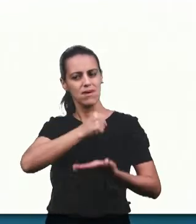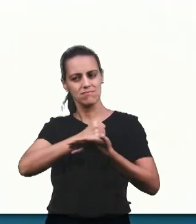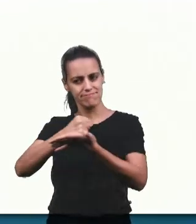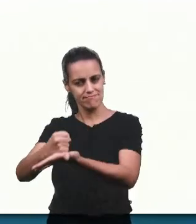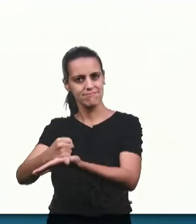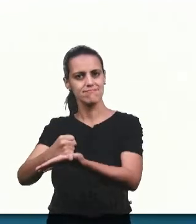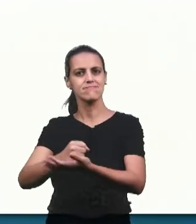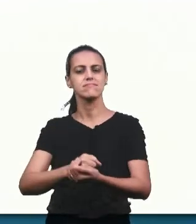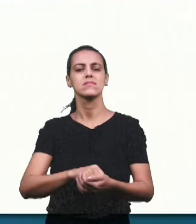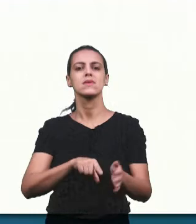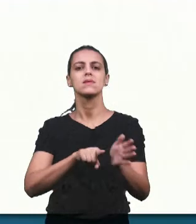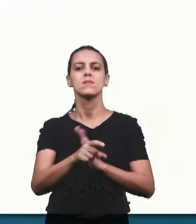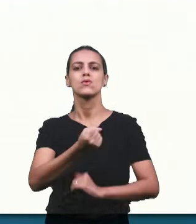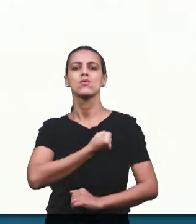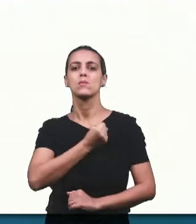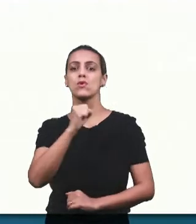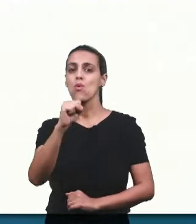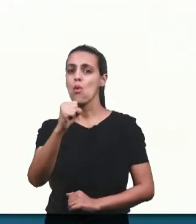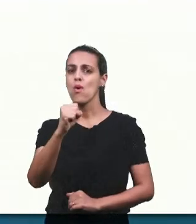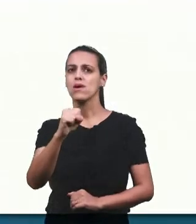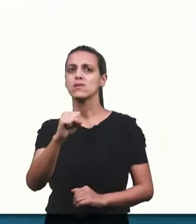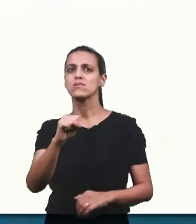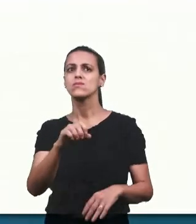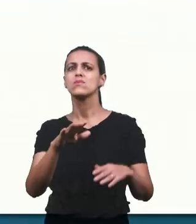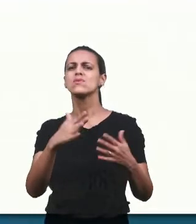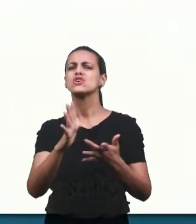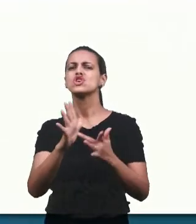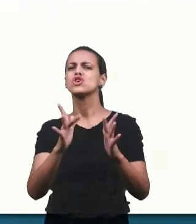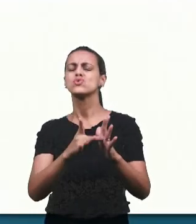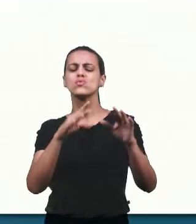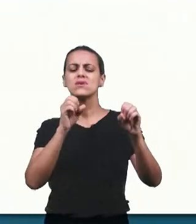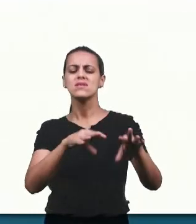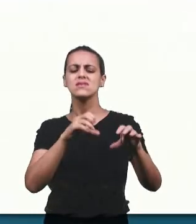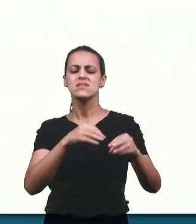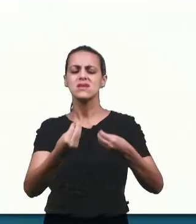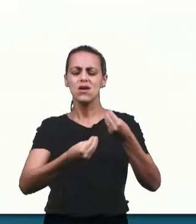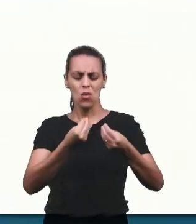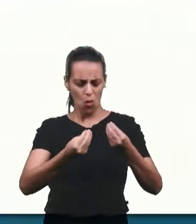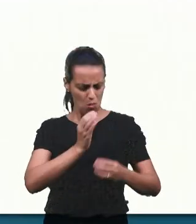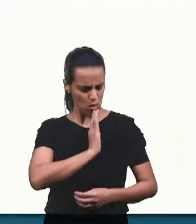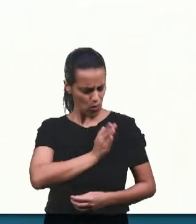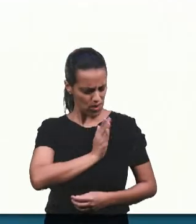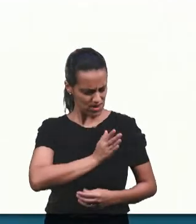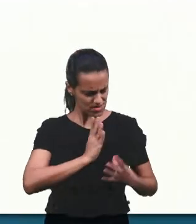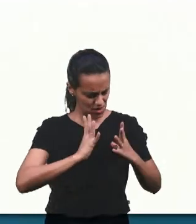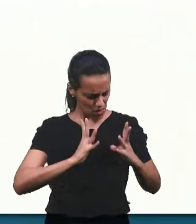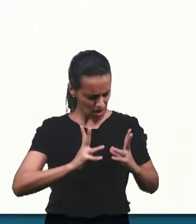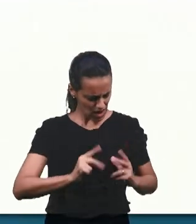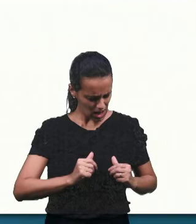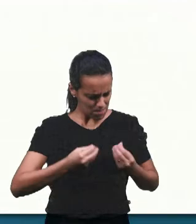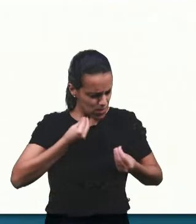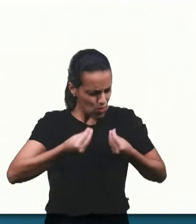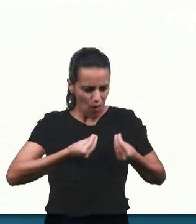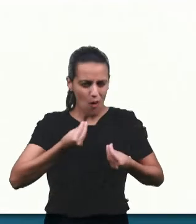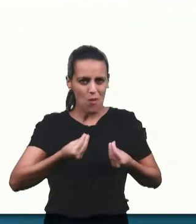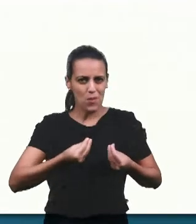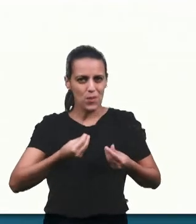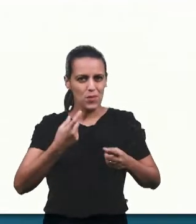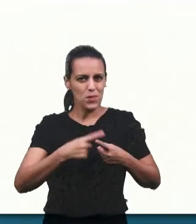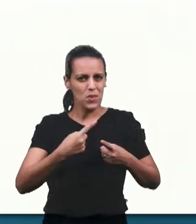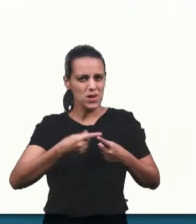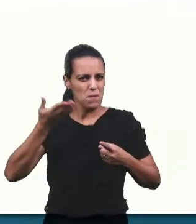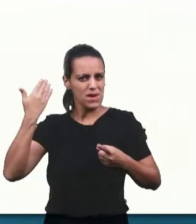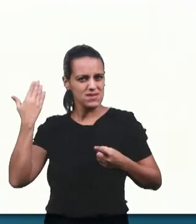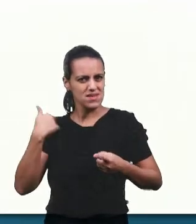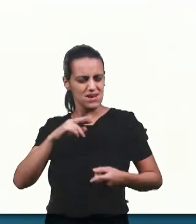est l'enseignement de Jésus par rapport au nettoyage qui doit être fait sur le cœur et différemment des religieux qui voulaient